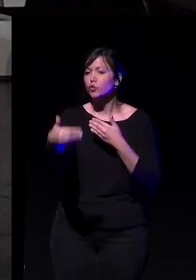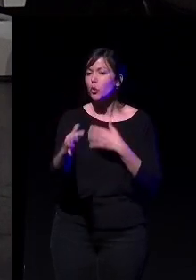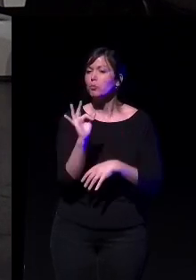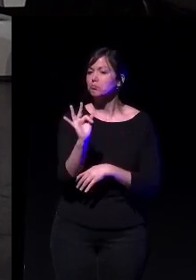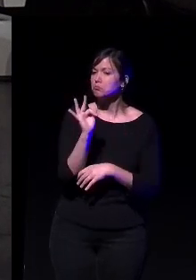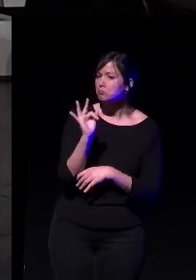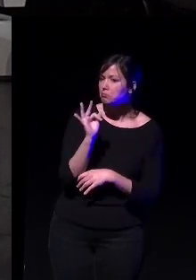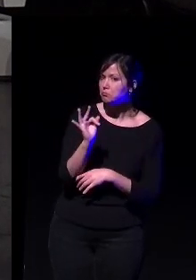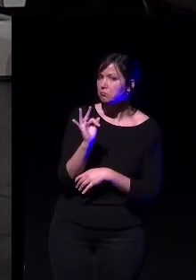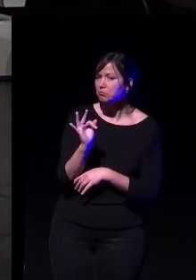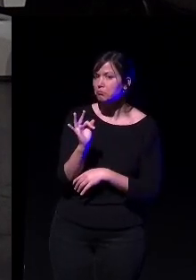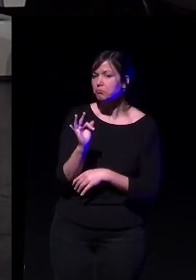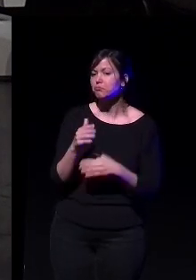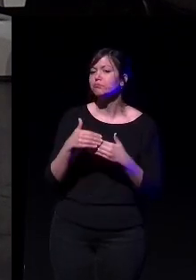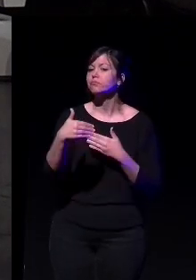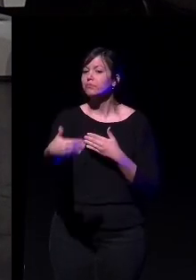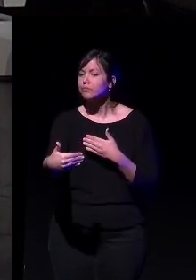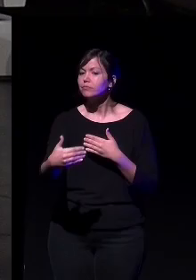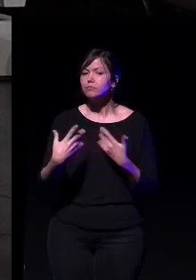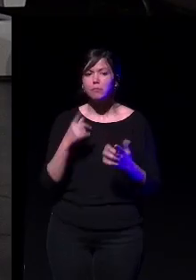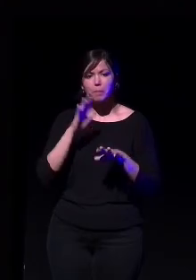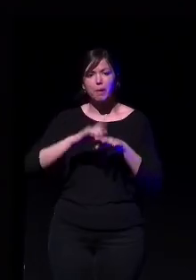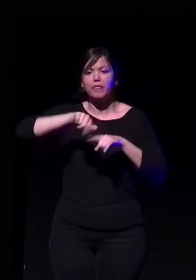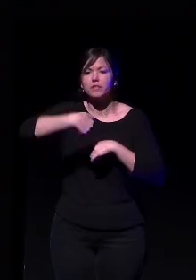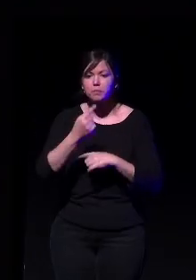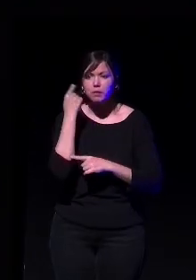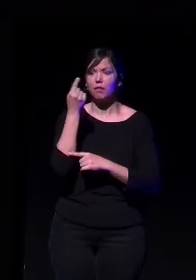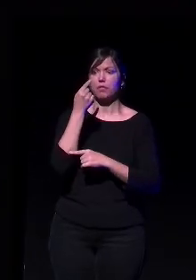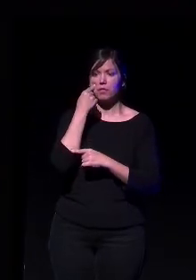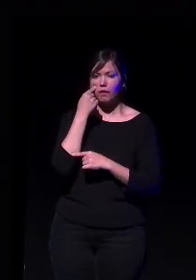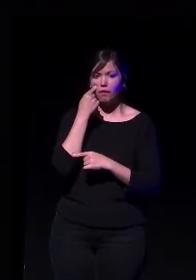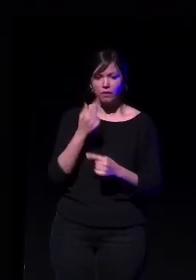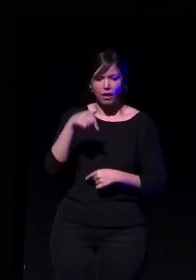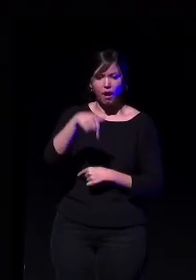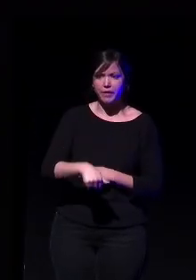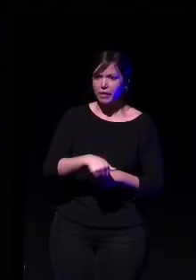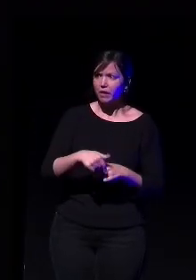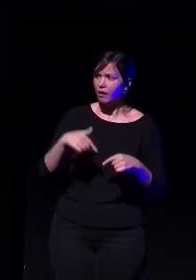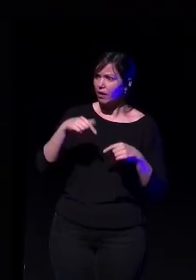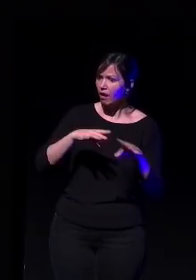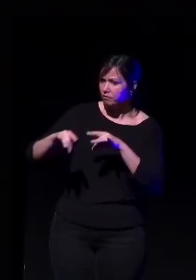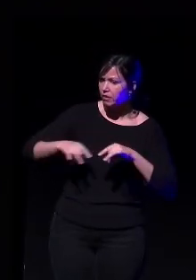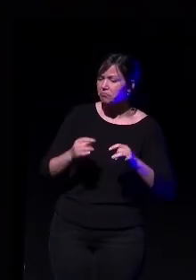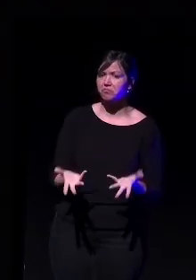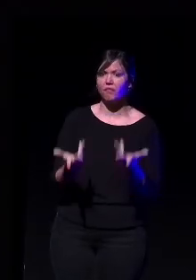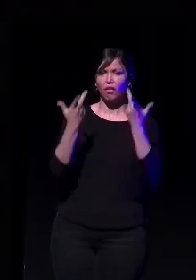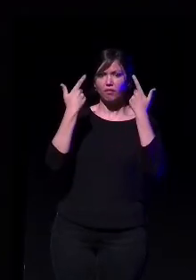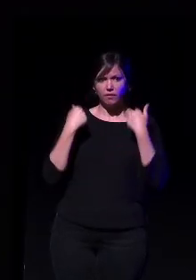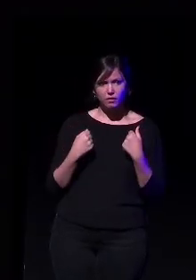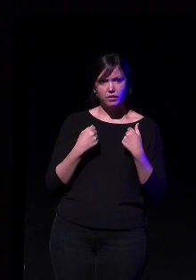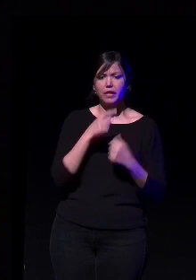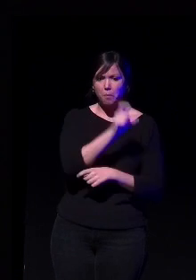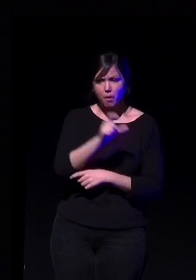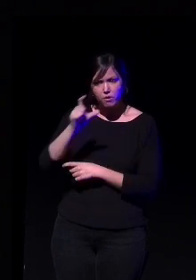esperança i amb moltíssima determinació, per adonar-nos que tenim tremendíssim talent a casa i gent que fa molt bé les